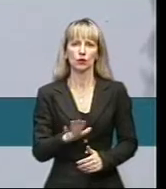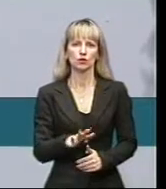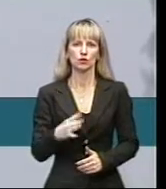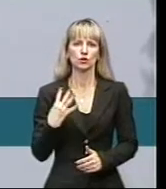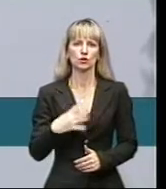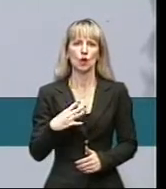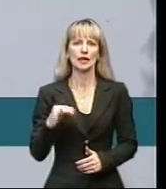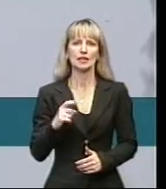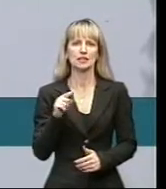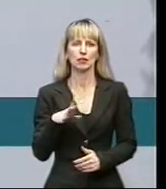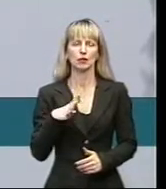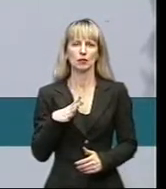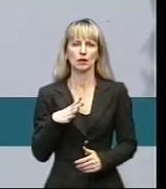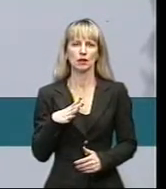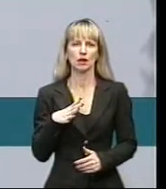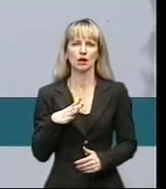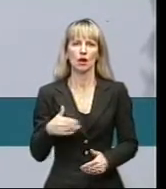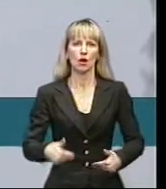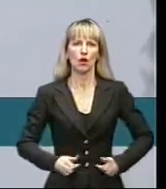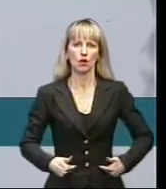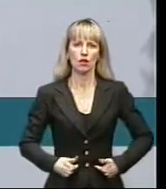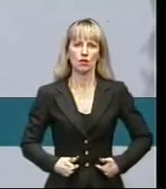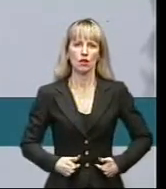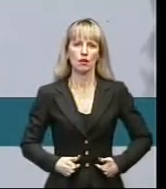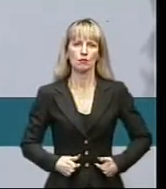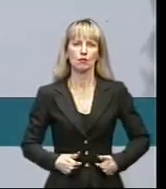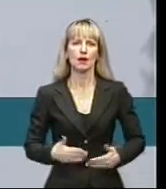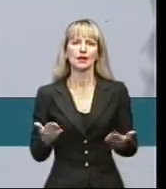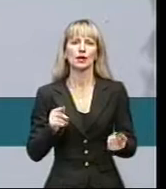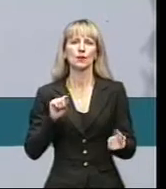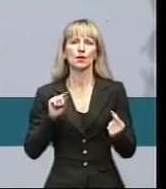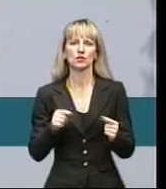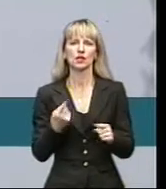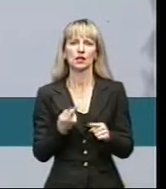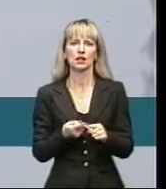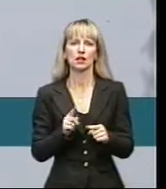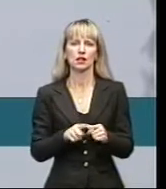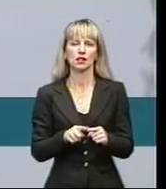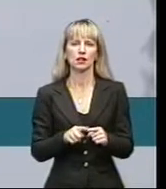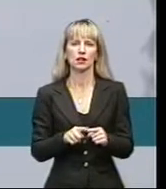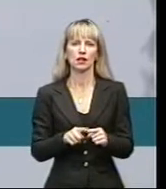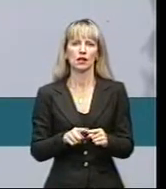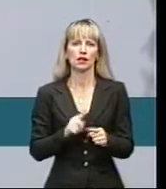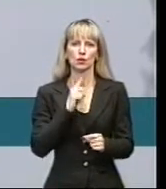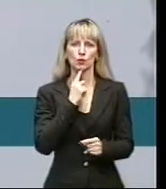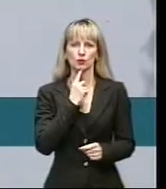40 із них були охоплені голодом. Які протистояли цій навалі, ті, хто не хотів